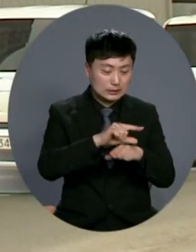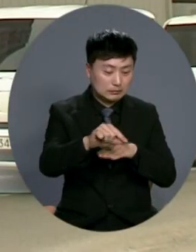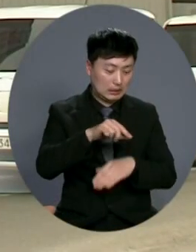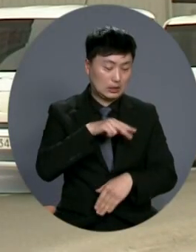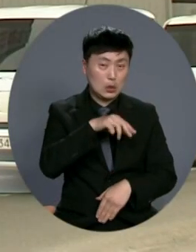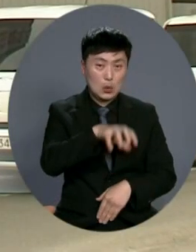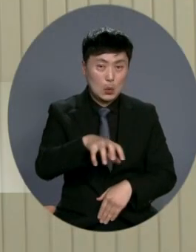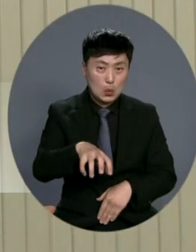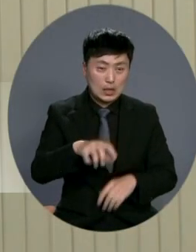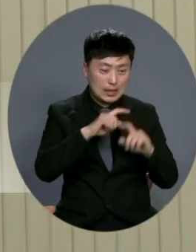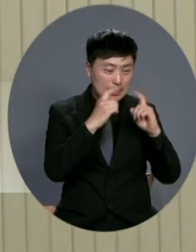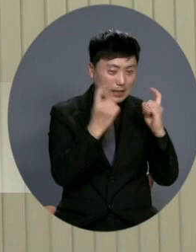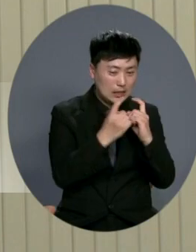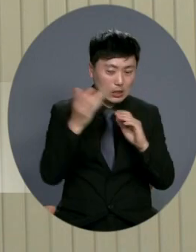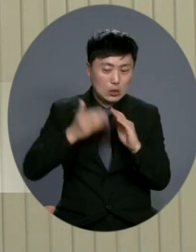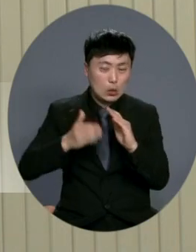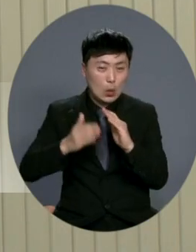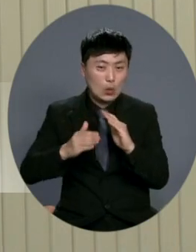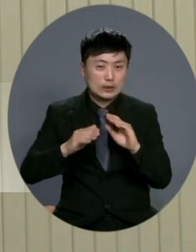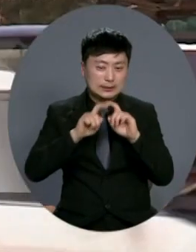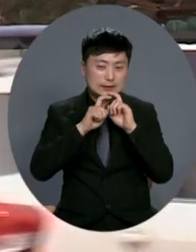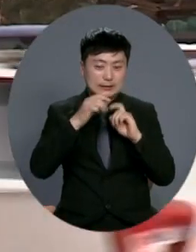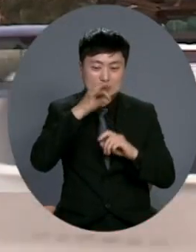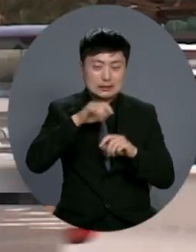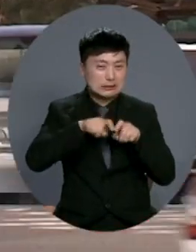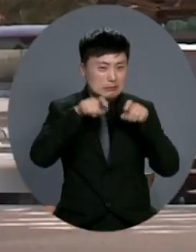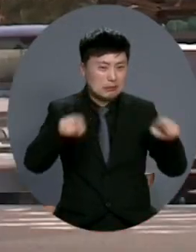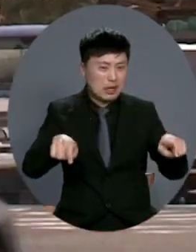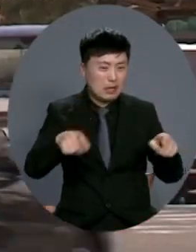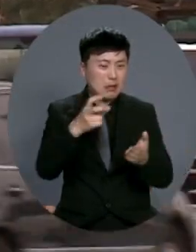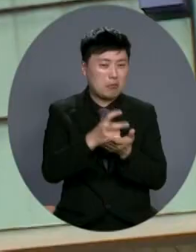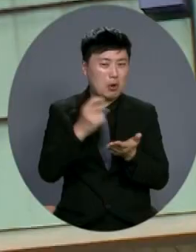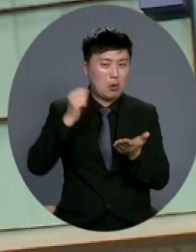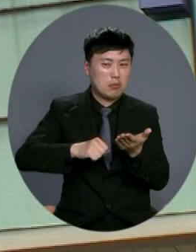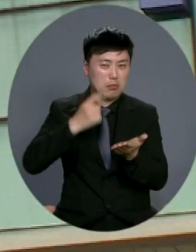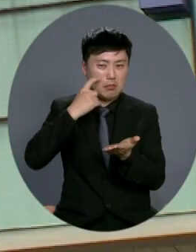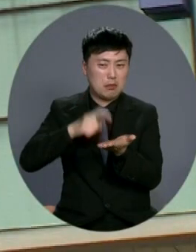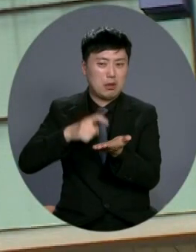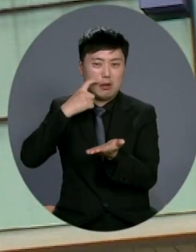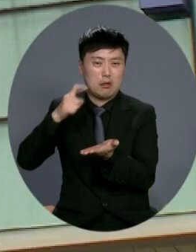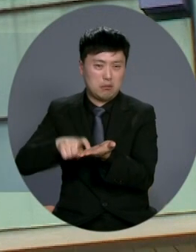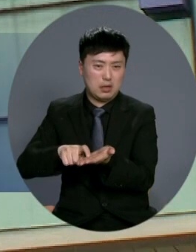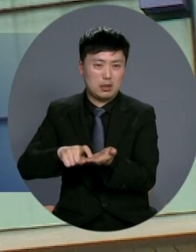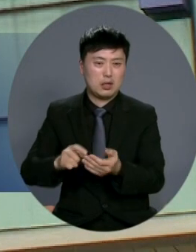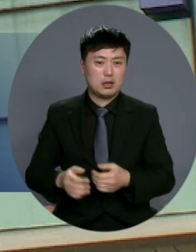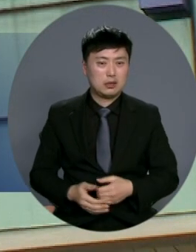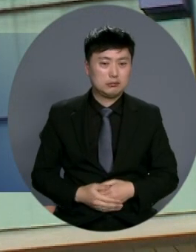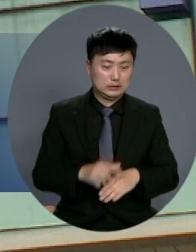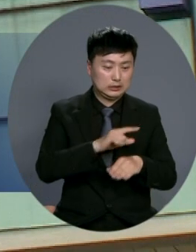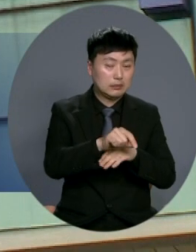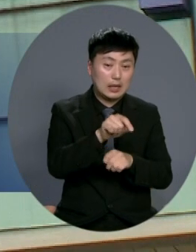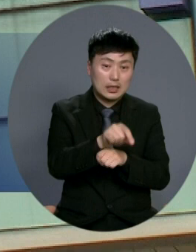지방의회에서 이해충돌방지법 위반 사례가 자주 발생하고 있습니다. 지방의 행정기관